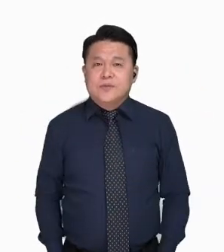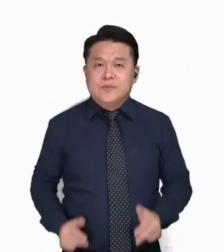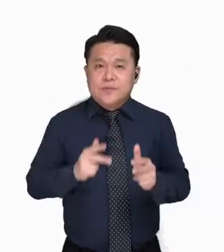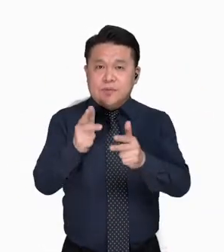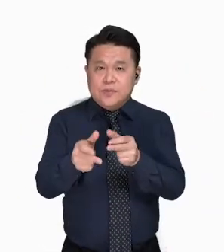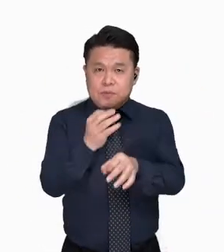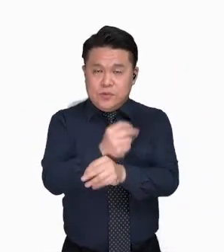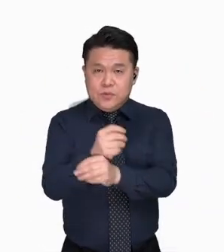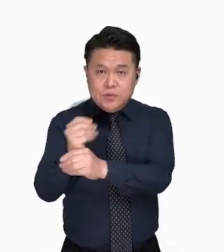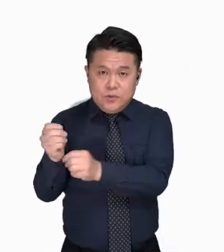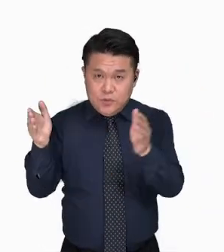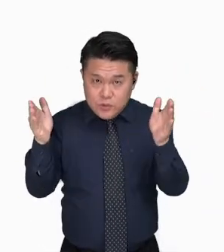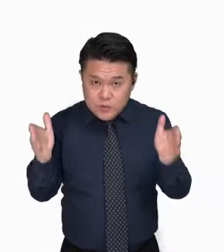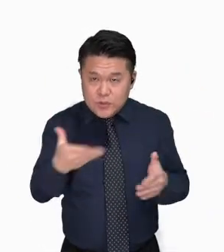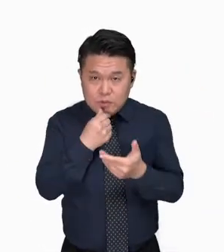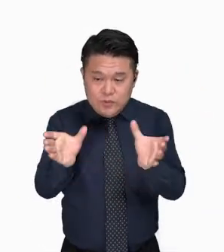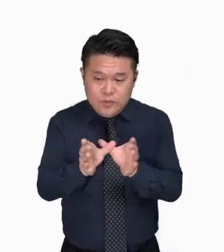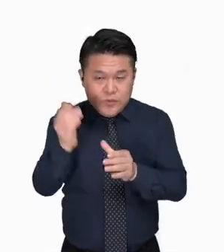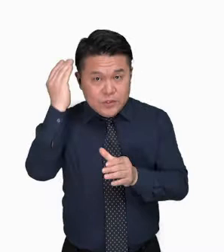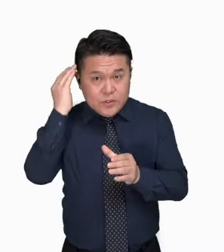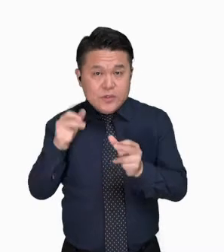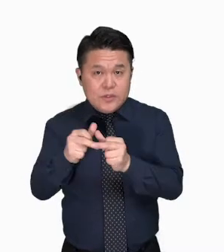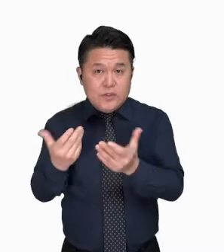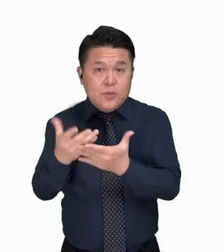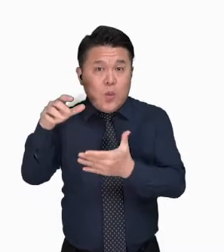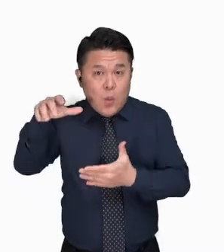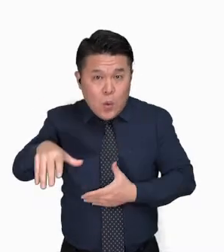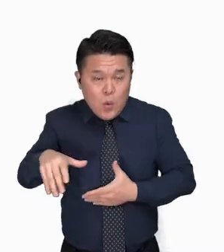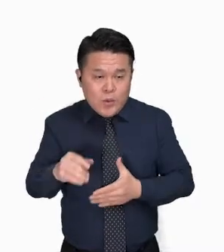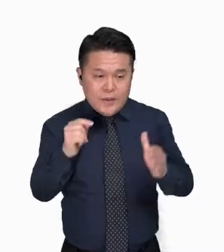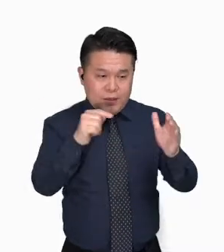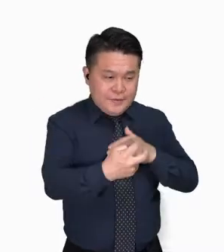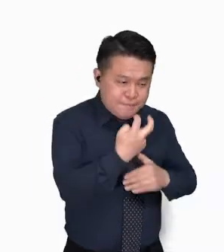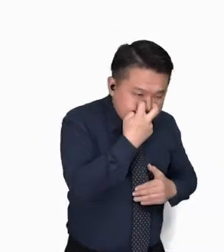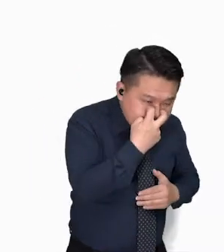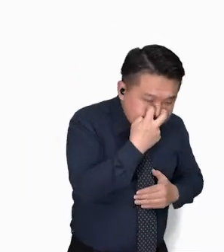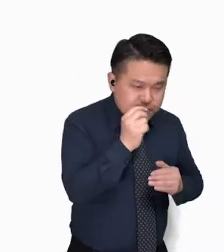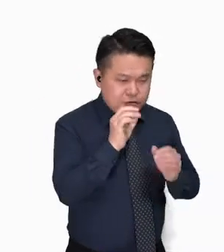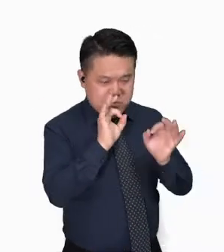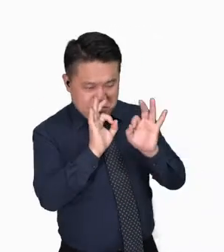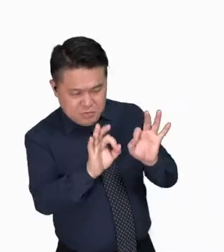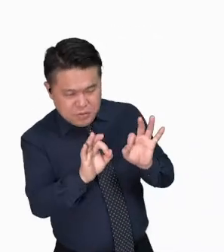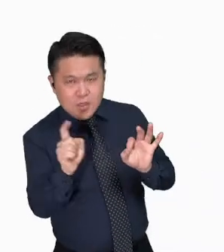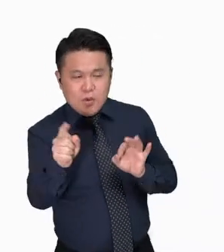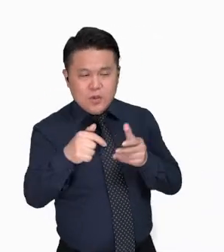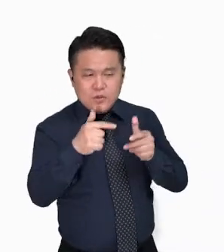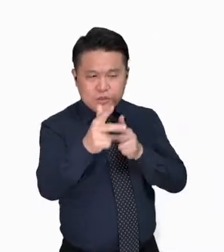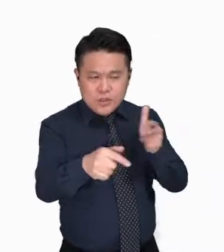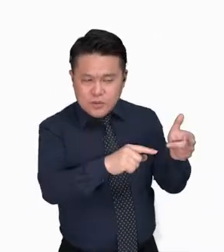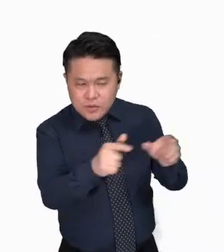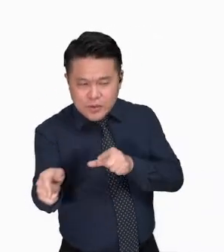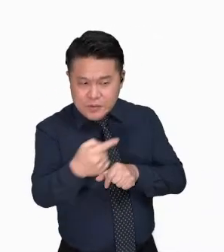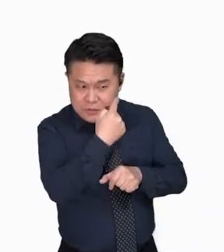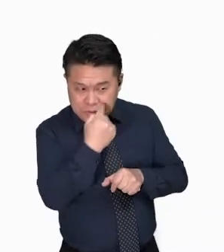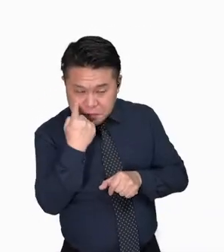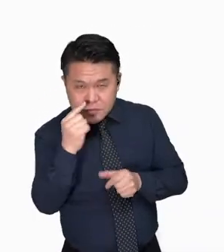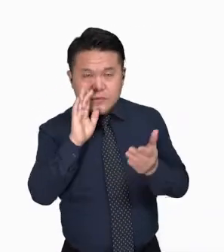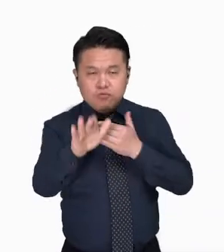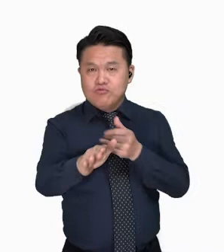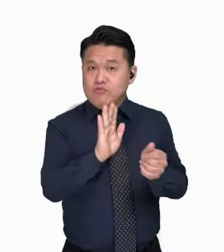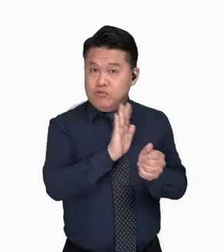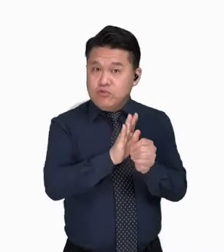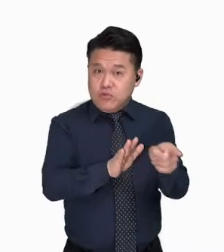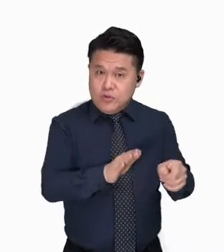사업 기간 동안 보건복지부와 한국장애인개발원은 현장 모니터링을 통해 사업 추진 현황을 점검하고